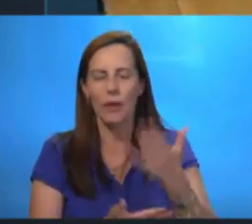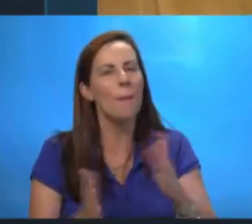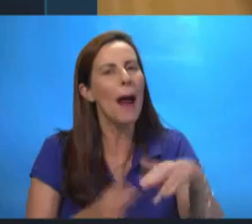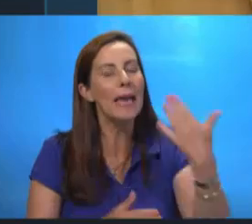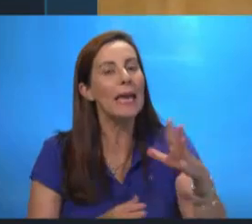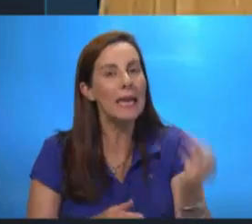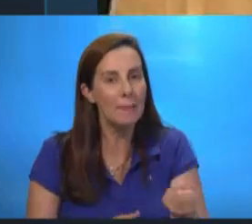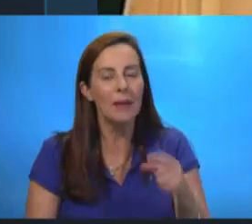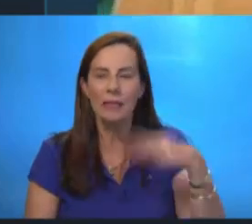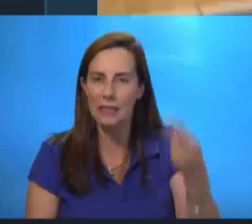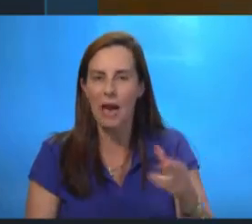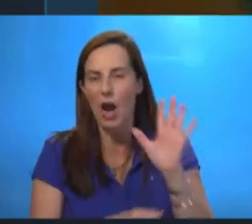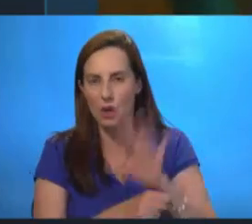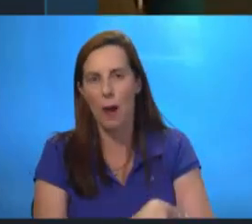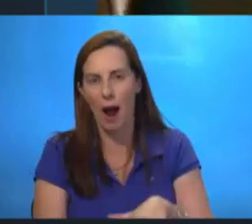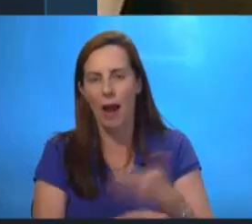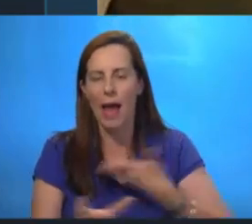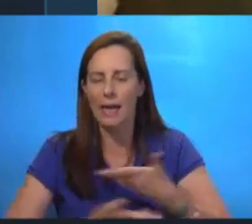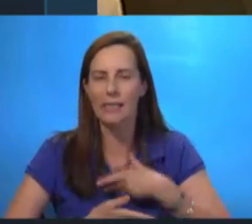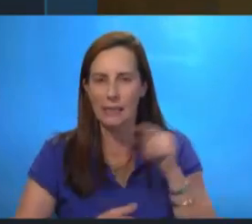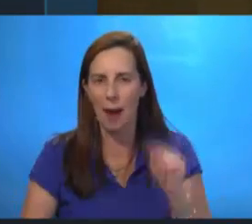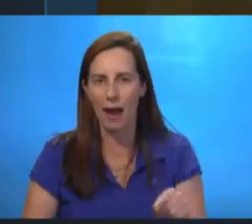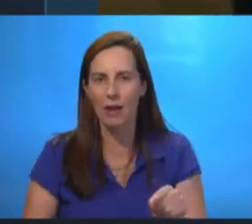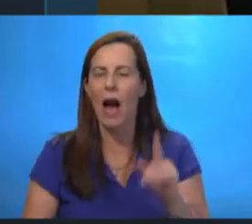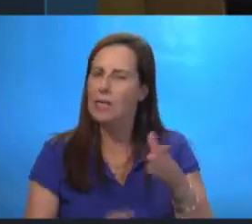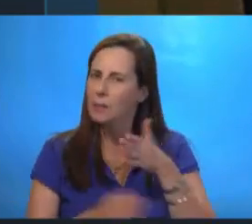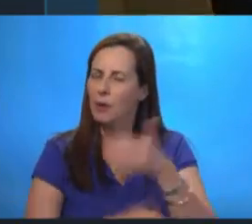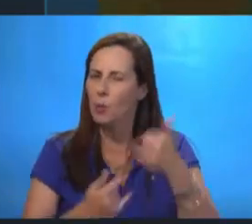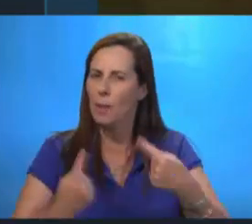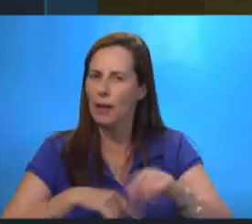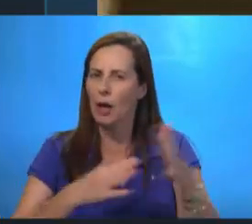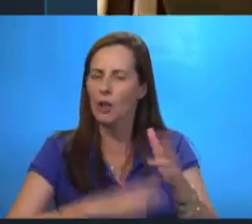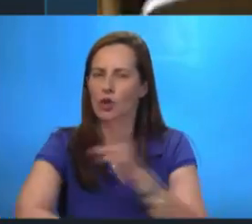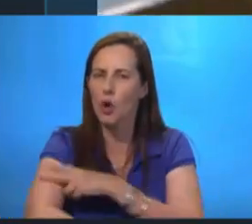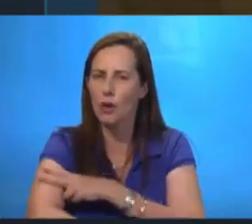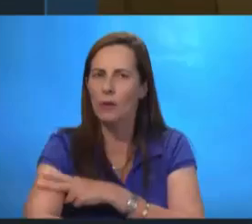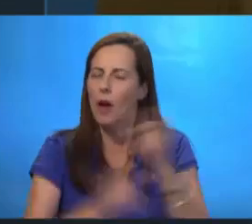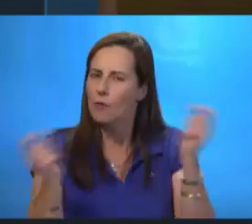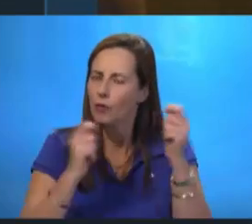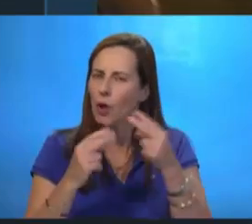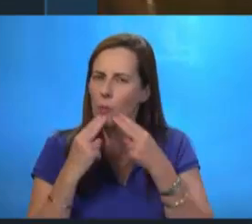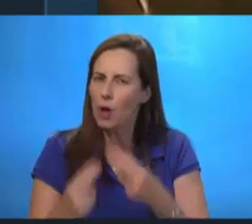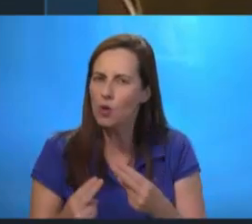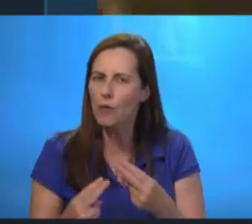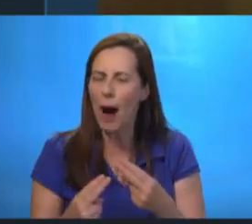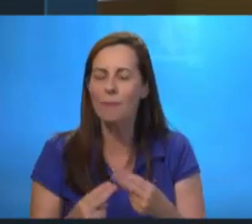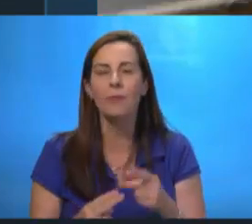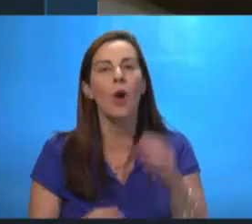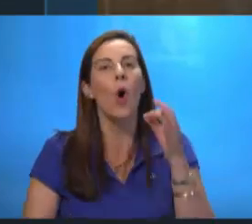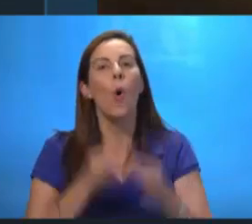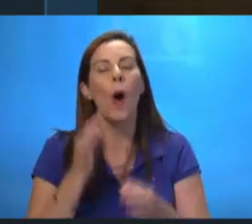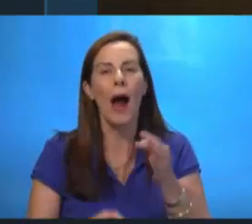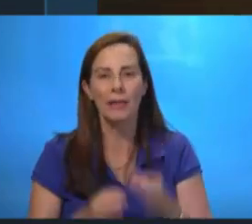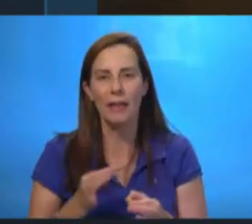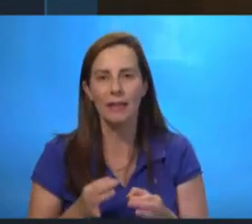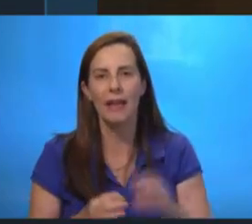בכלל תהיה ההשפעה ליחסים הללו. אז פנינו היום למחלקה לחקירות שוטרים והופתענו מהתשובה שלהם. עורכת הדין